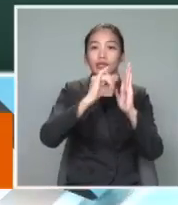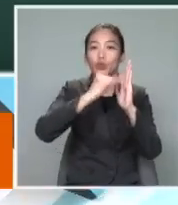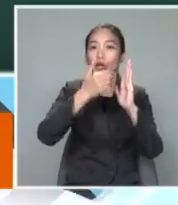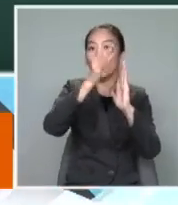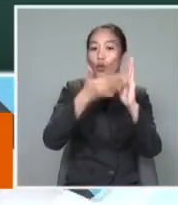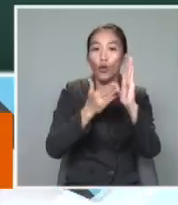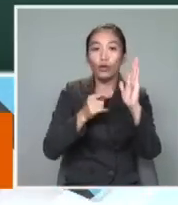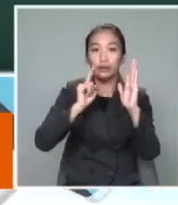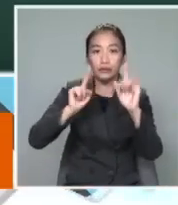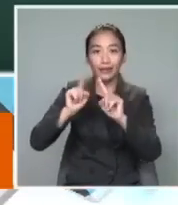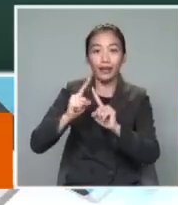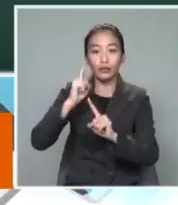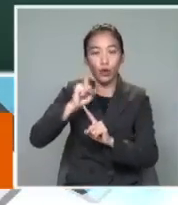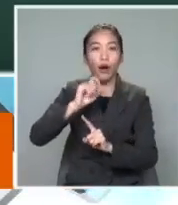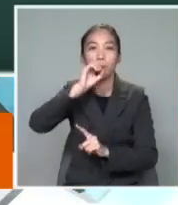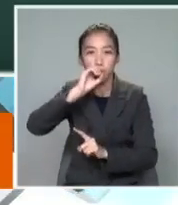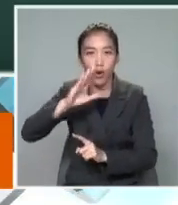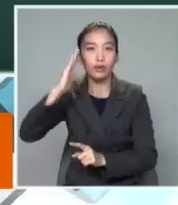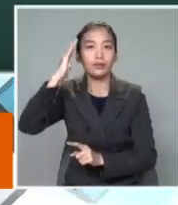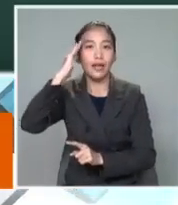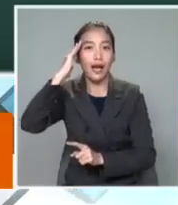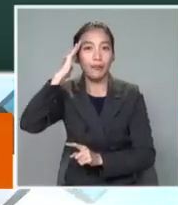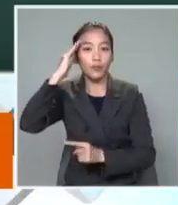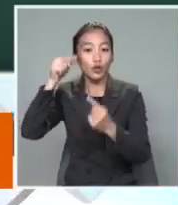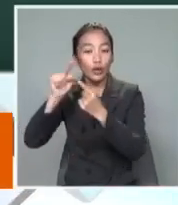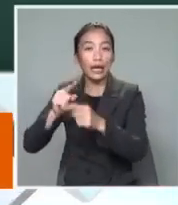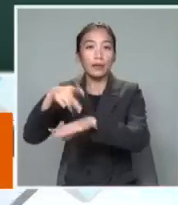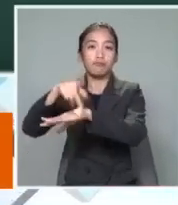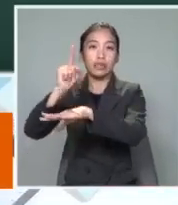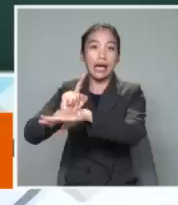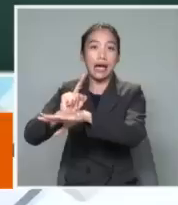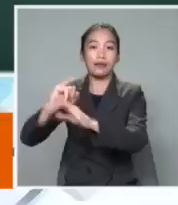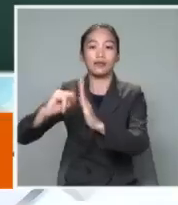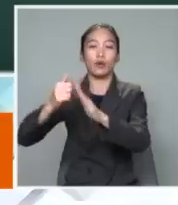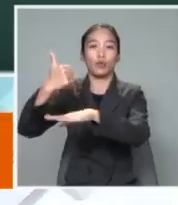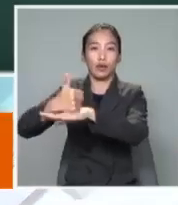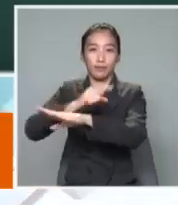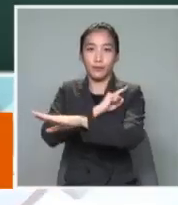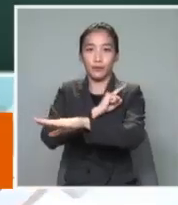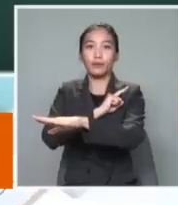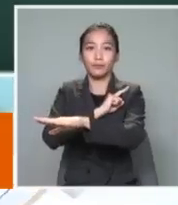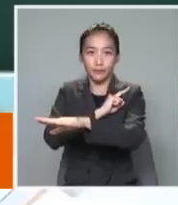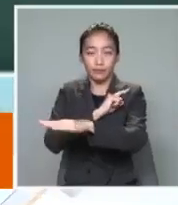เป็นประธานนะครับในการทำงานด้านนี้นะครับ